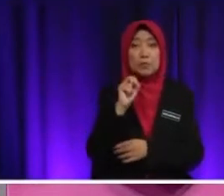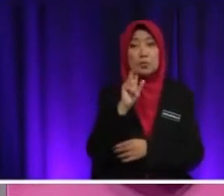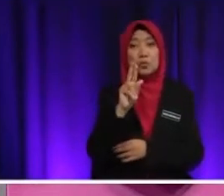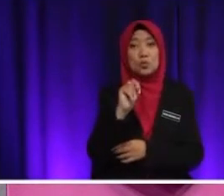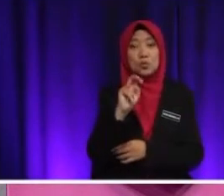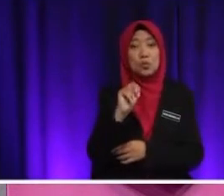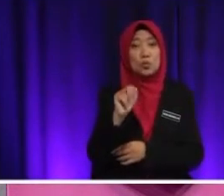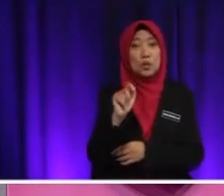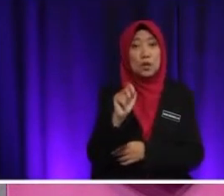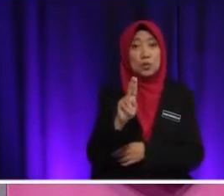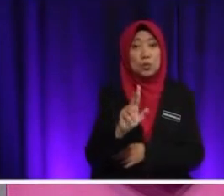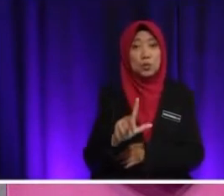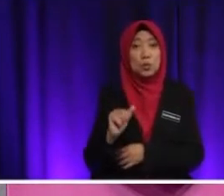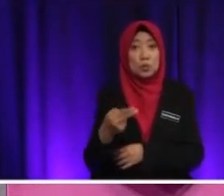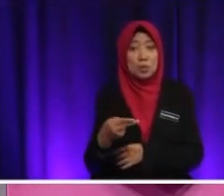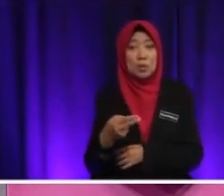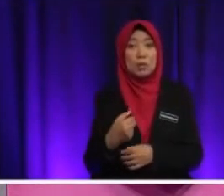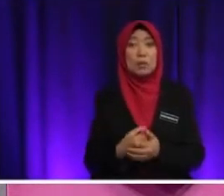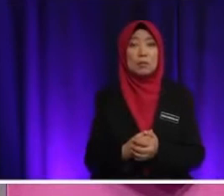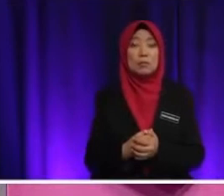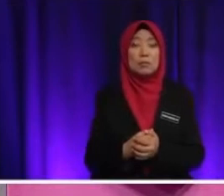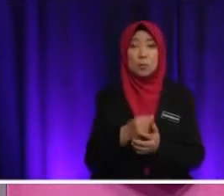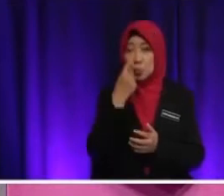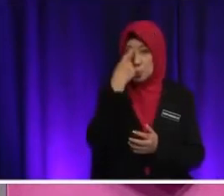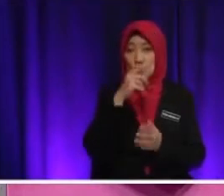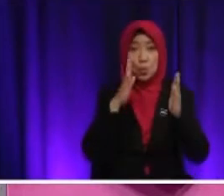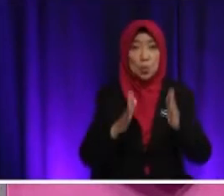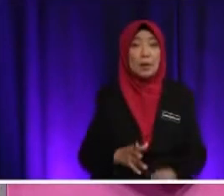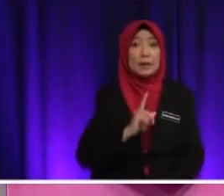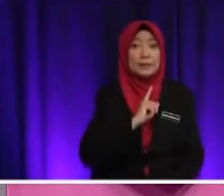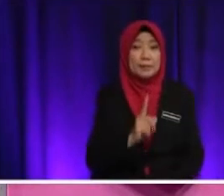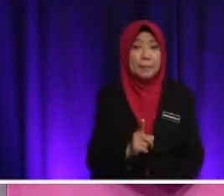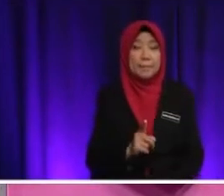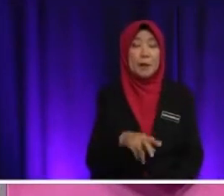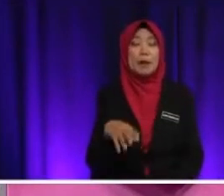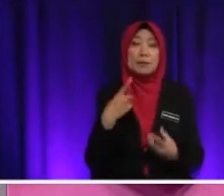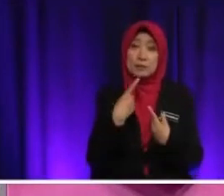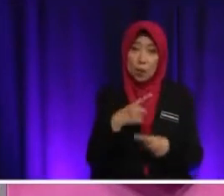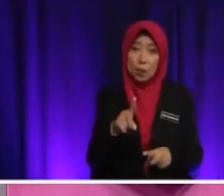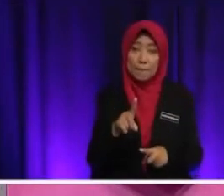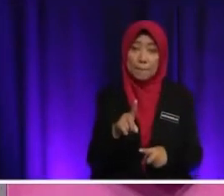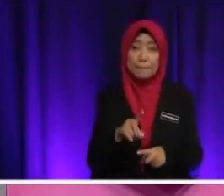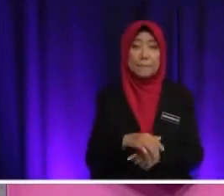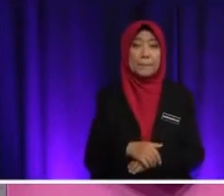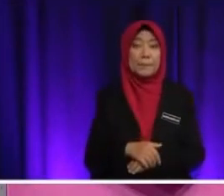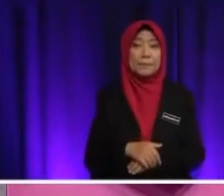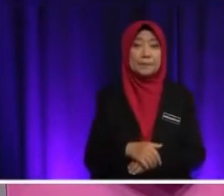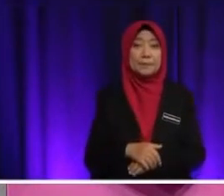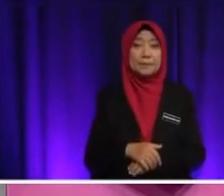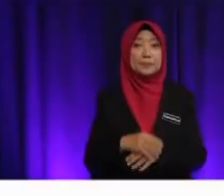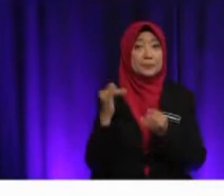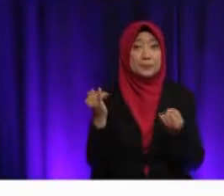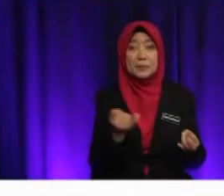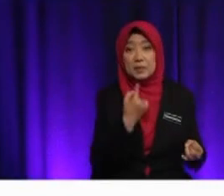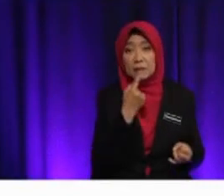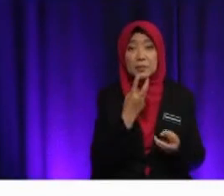mukmin. Terangkan, mungkin tak payah tulis lagi. Kan? Mereka ada whiteboard bersama dengan mereka, tapi saya nak mereka jawab secara lisan. Boleh, Ustaz. Okey, silakan. Siapa nak